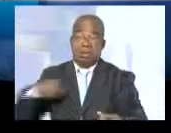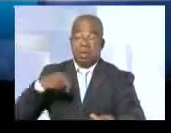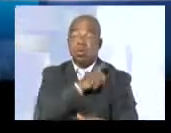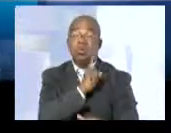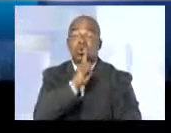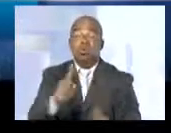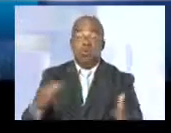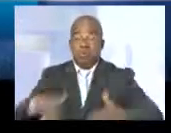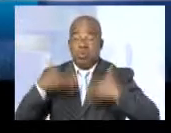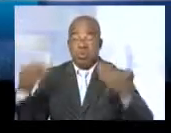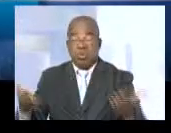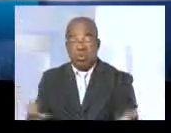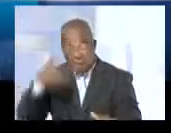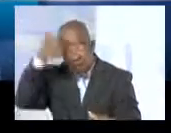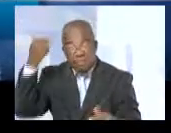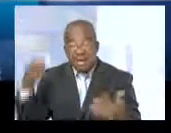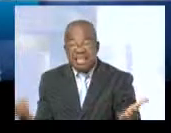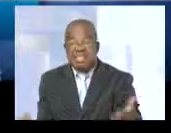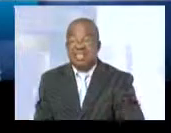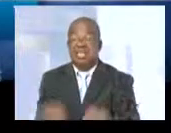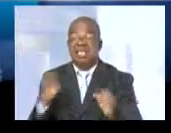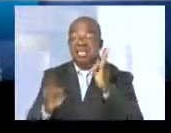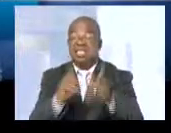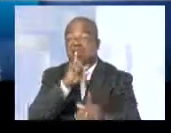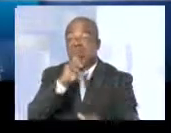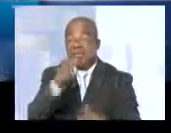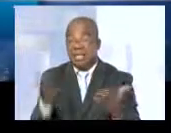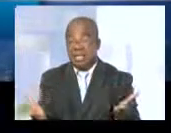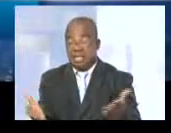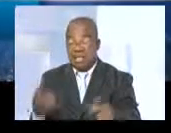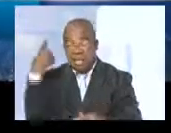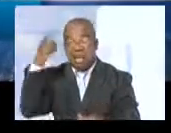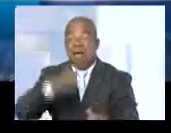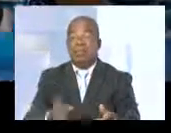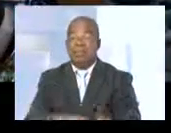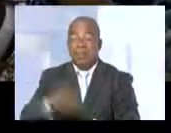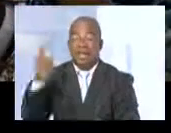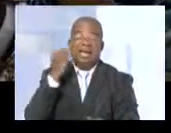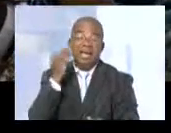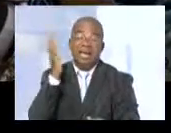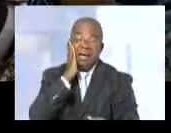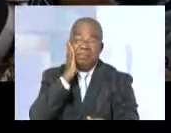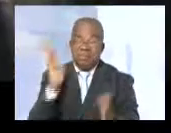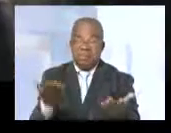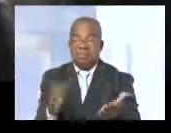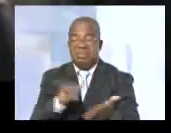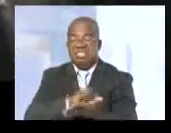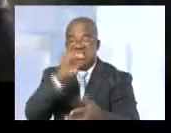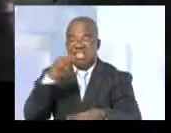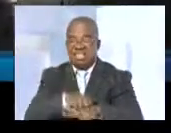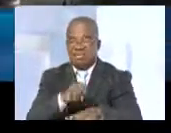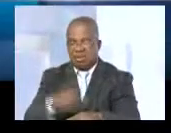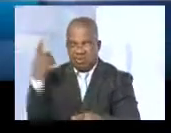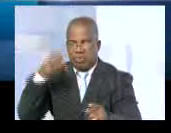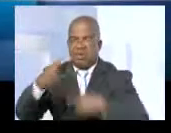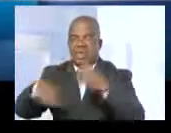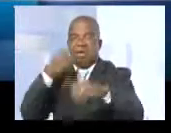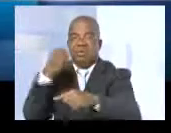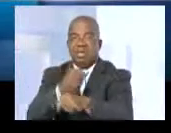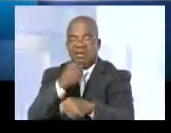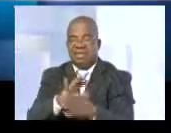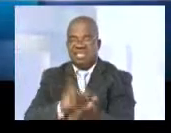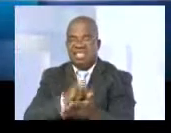Parce que sans les Gbaka, on se déplace difficilement. C'est eux qui nous aident à vaquer à nos occupations. Ça me permet de vite arriver à la